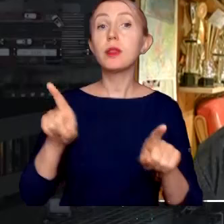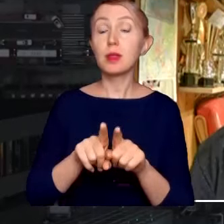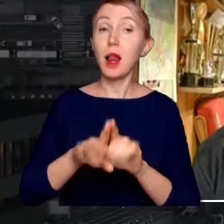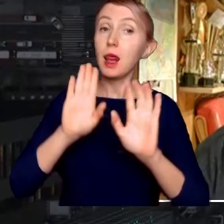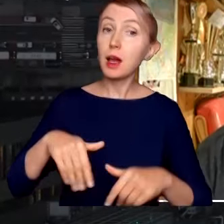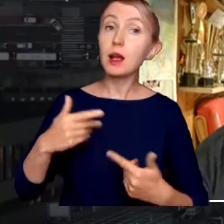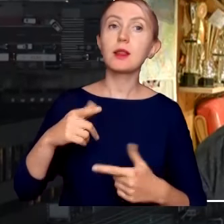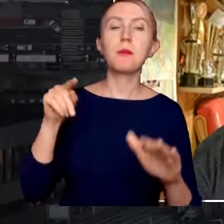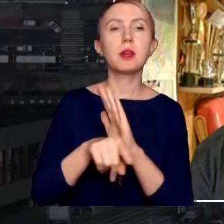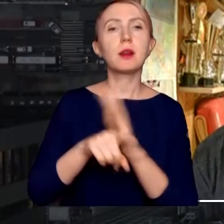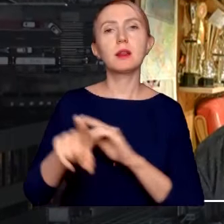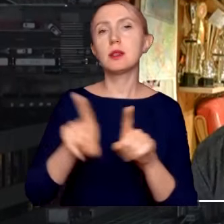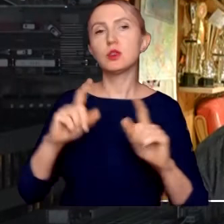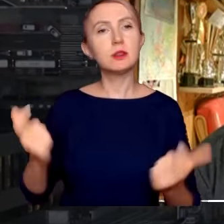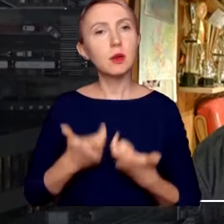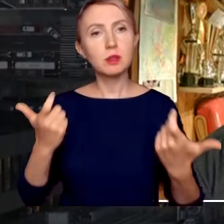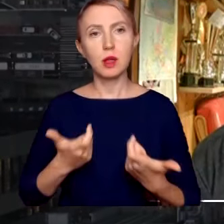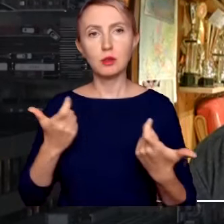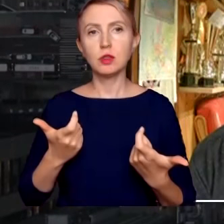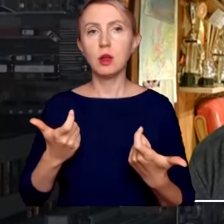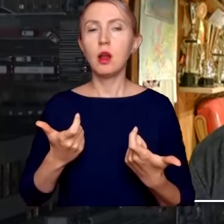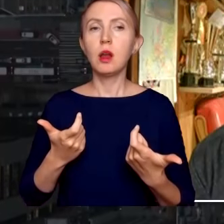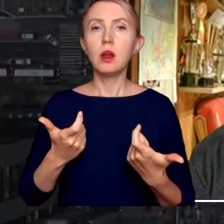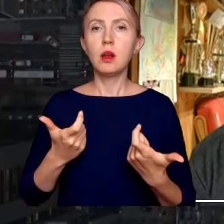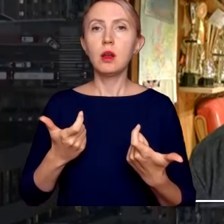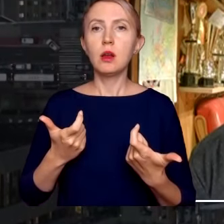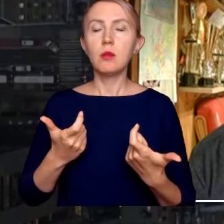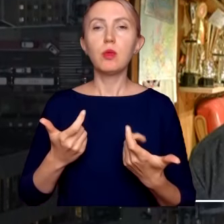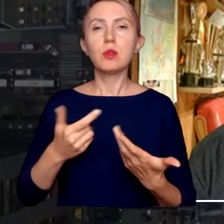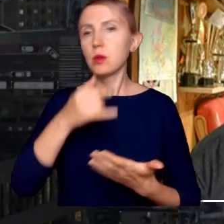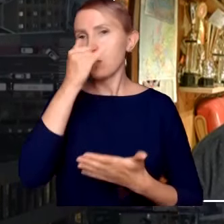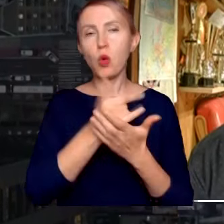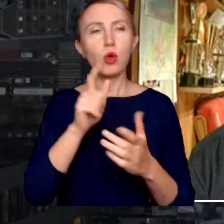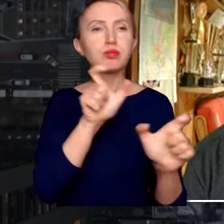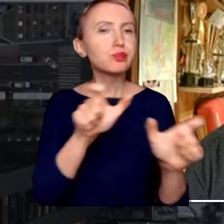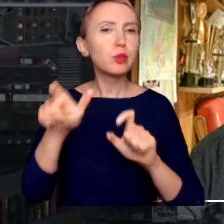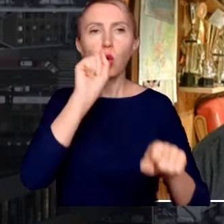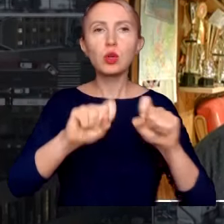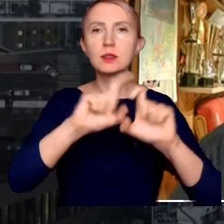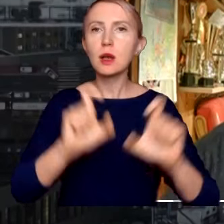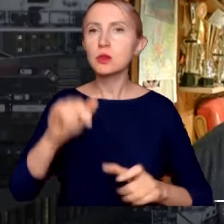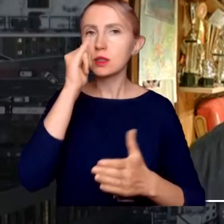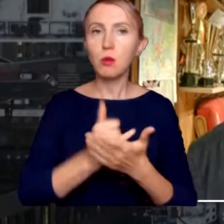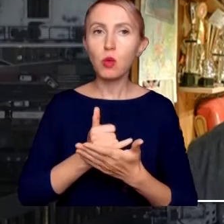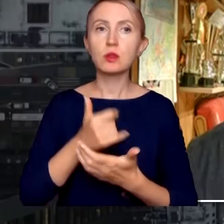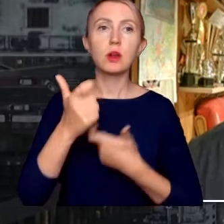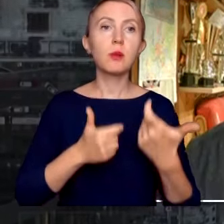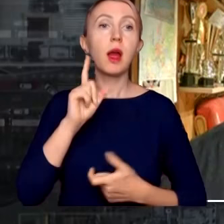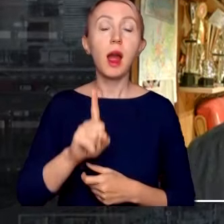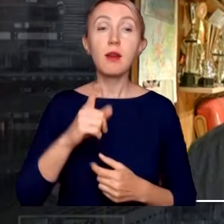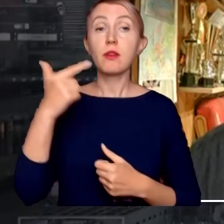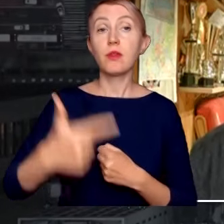Legalna migracja także bywa niebezpieczna, bo nie jest kontrolowalna na dłuższą metę, jeśli jest masowa, ale w